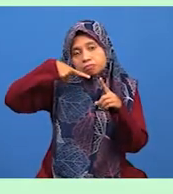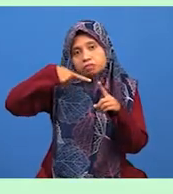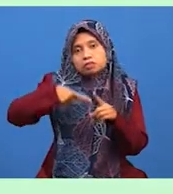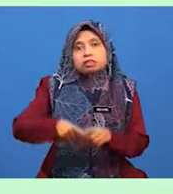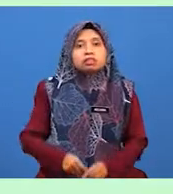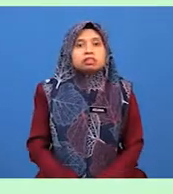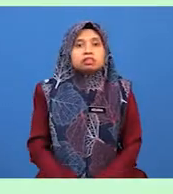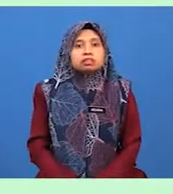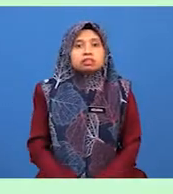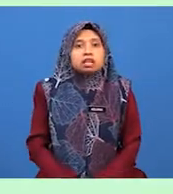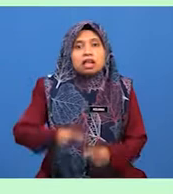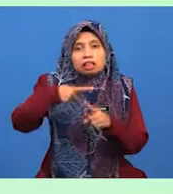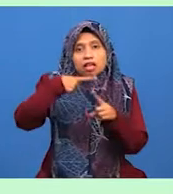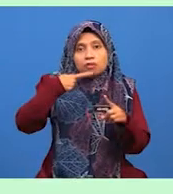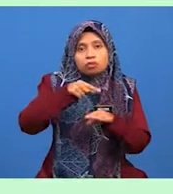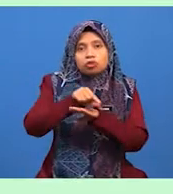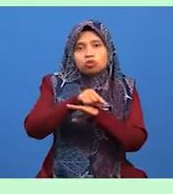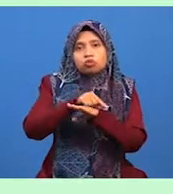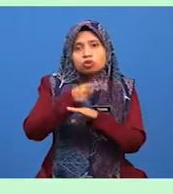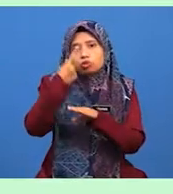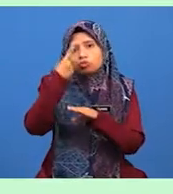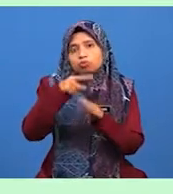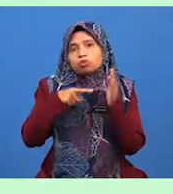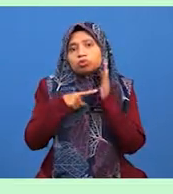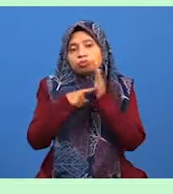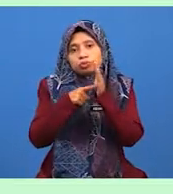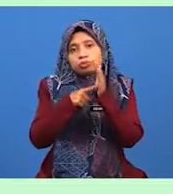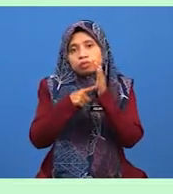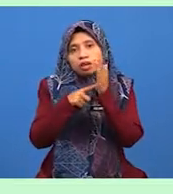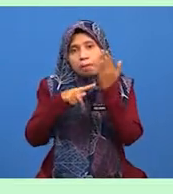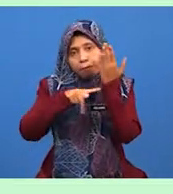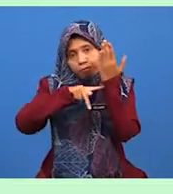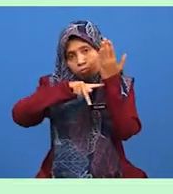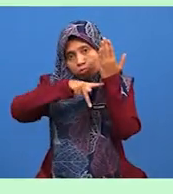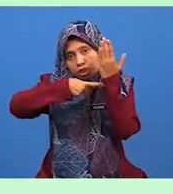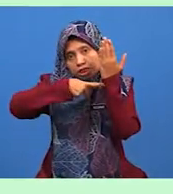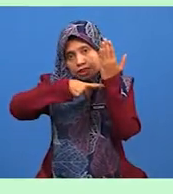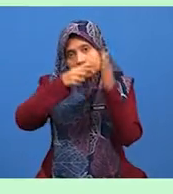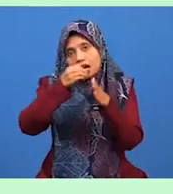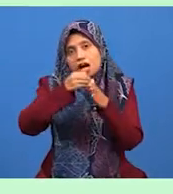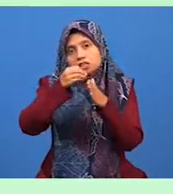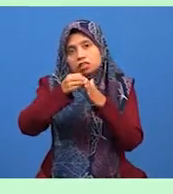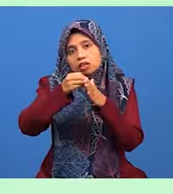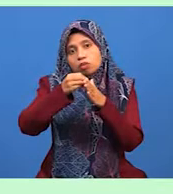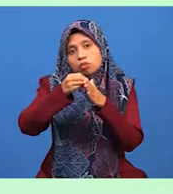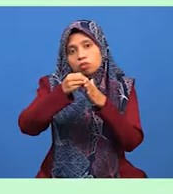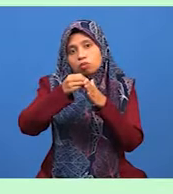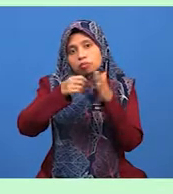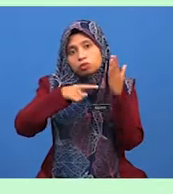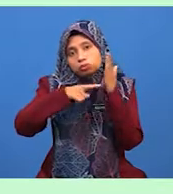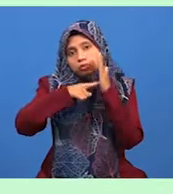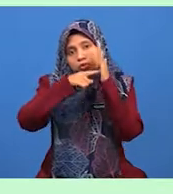Kata sendinama daripada pula digunakan untuk menunjukkan punca